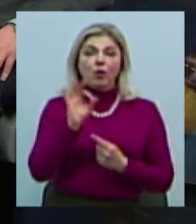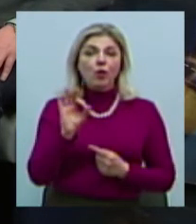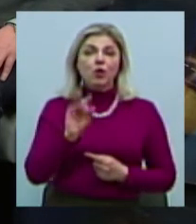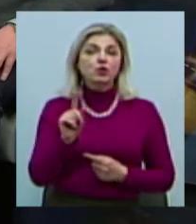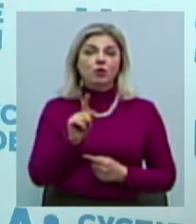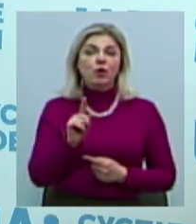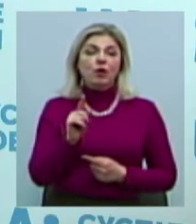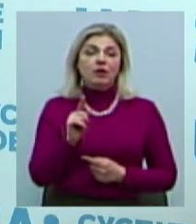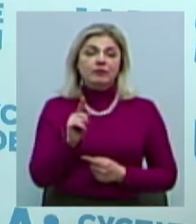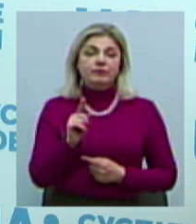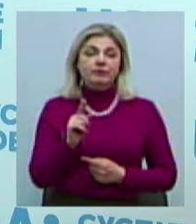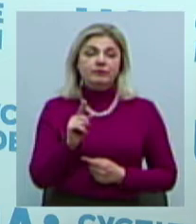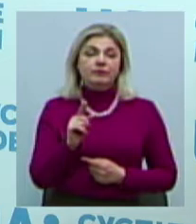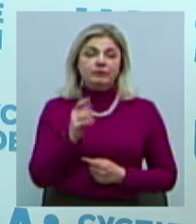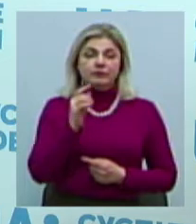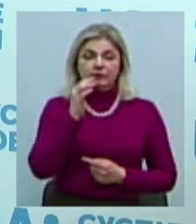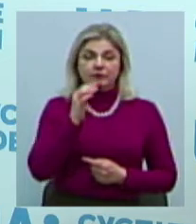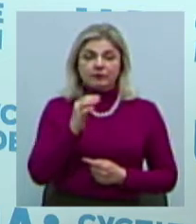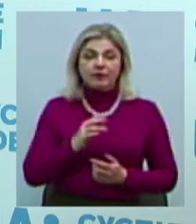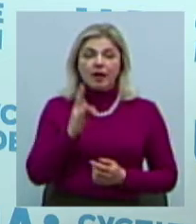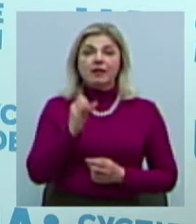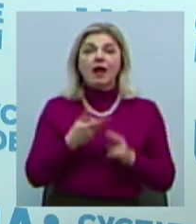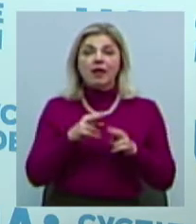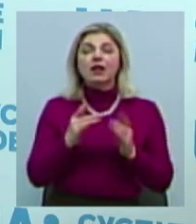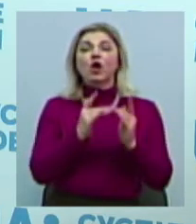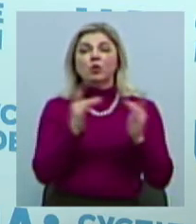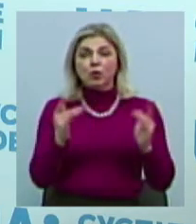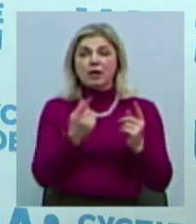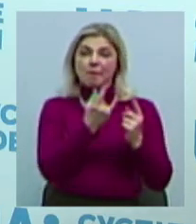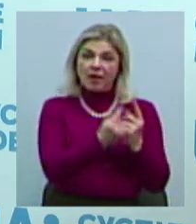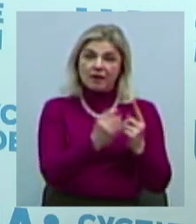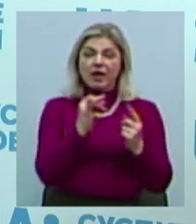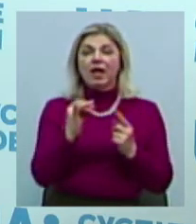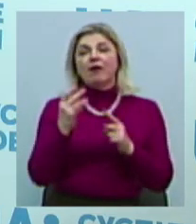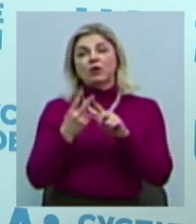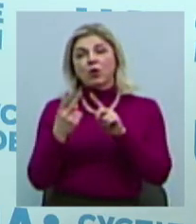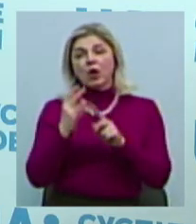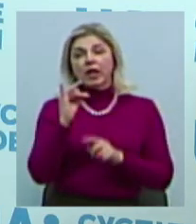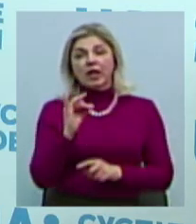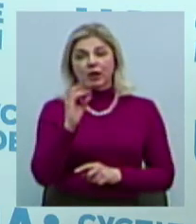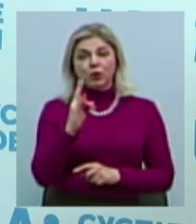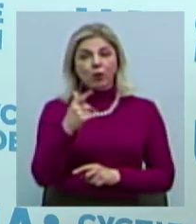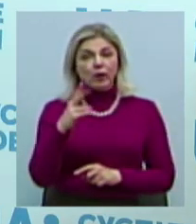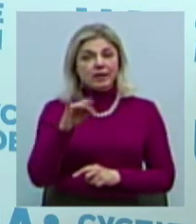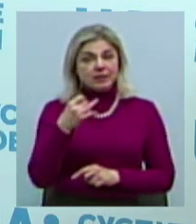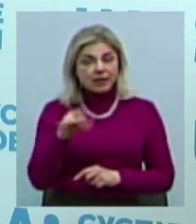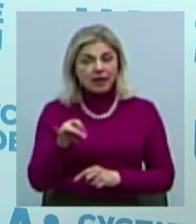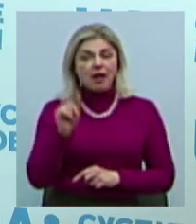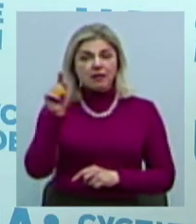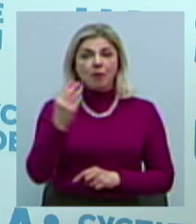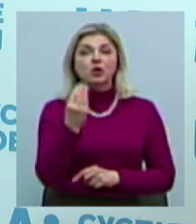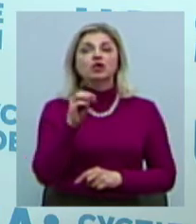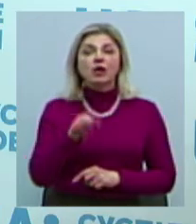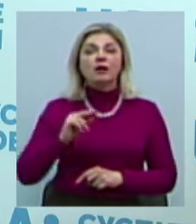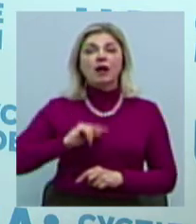на цьому Південно-Бузькому мосту, і на Інгульському мосту з певної кількості штатних працівників, які